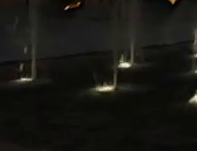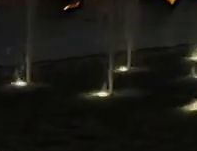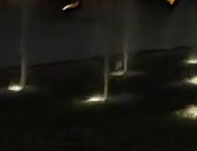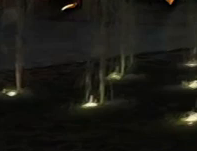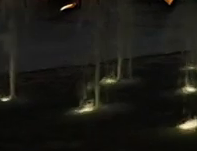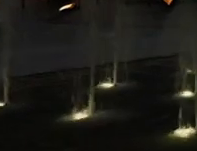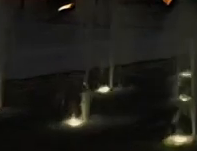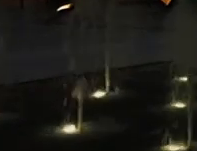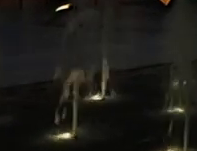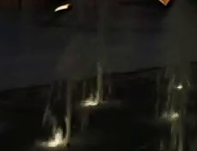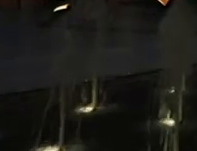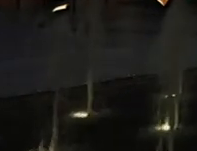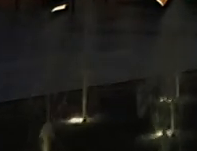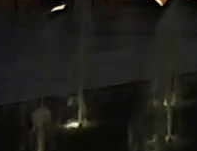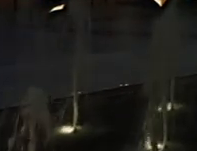رسول